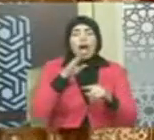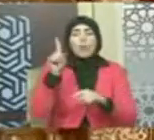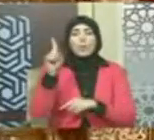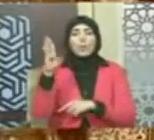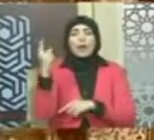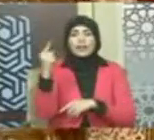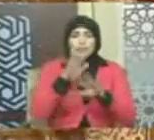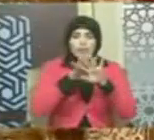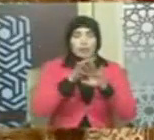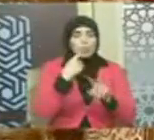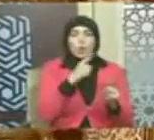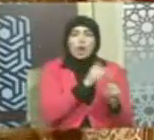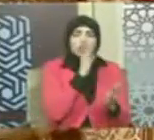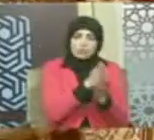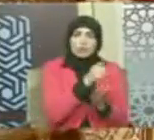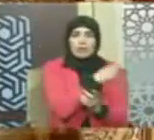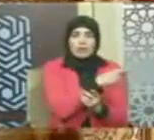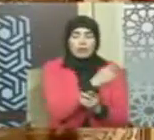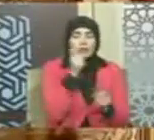وواساني بنفسه وماله،